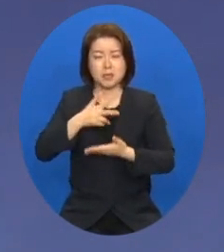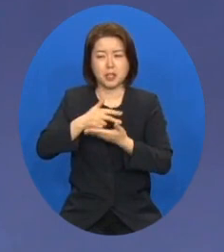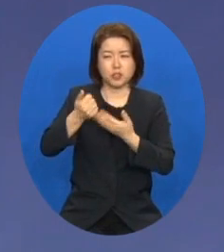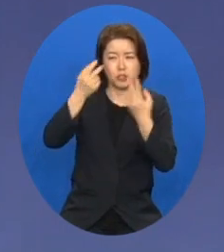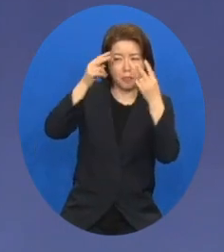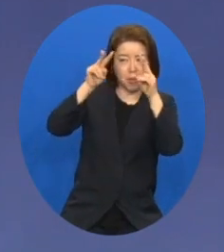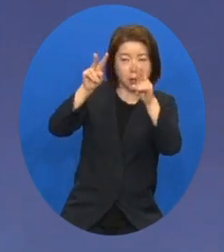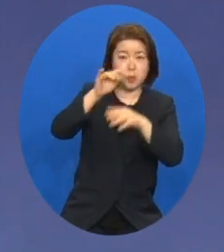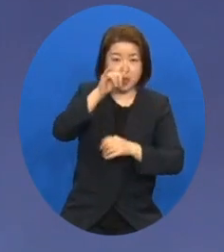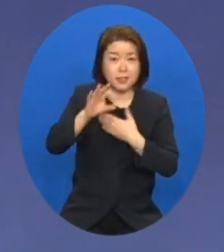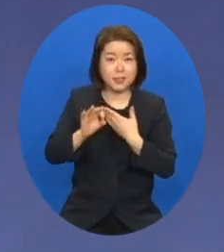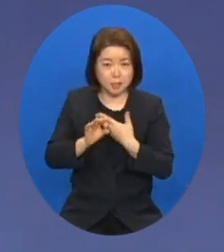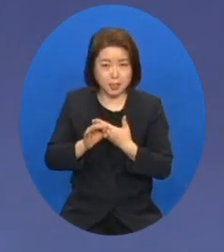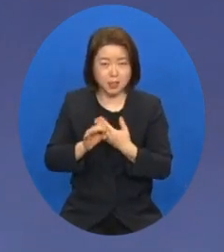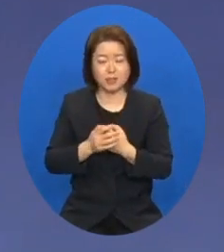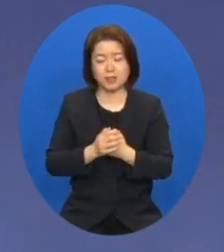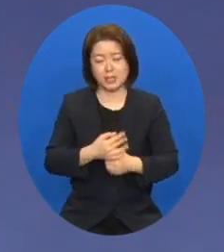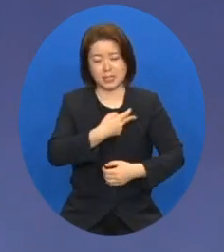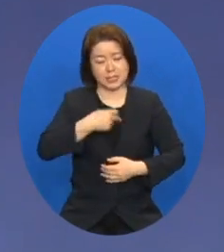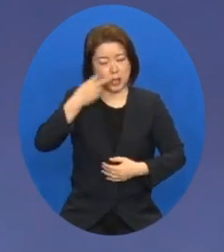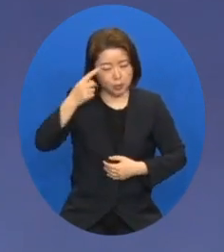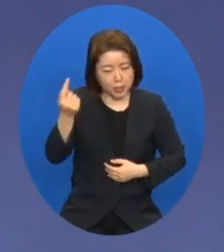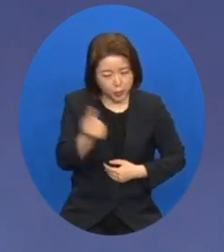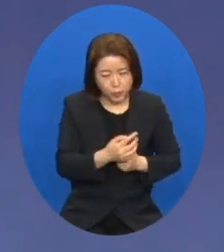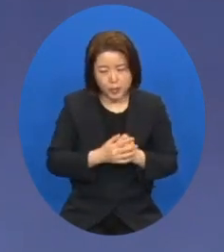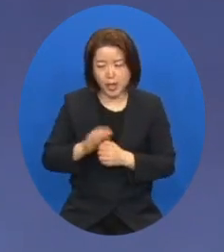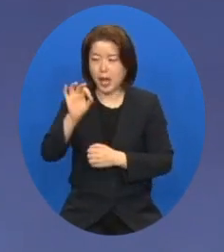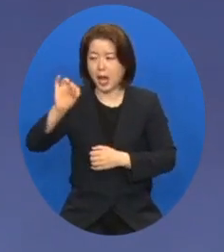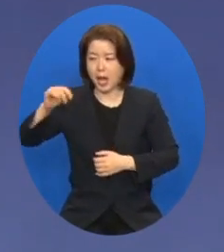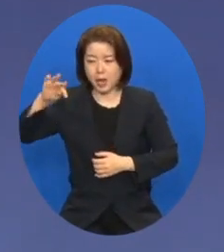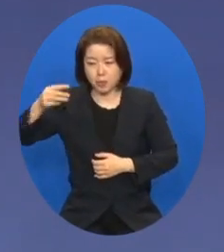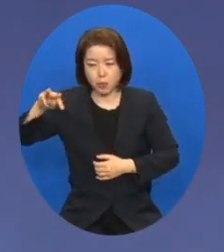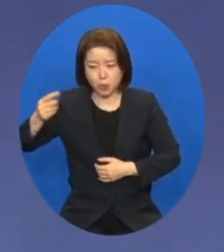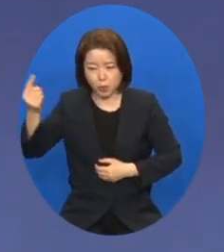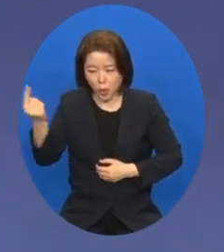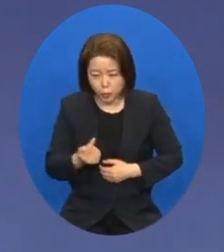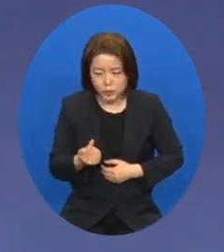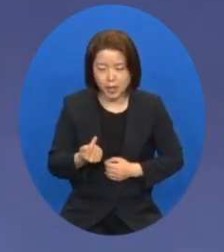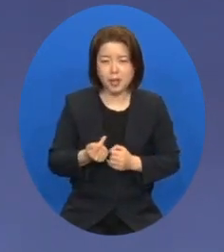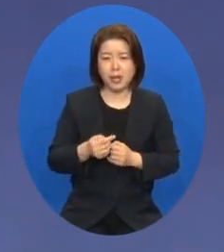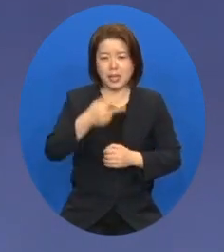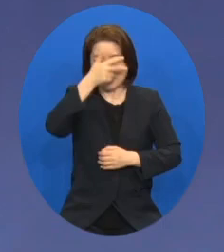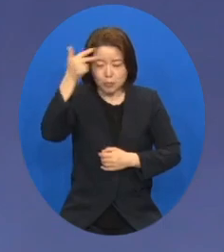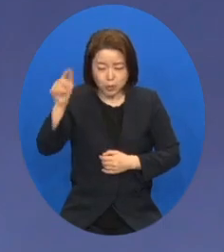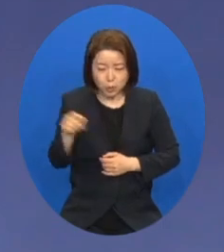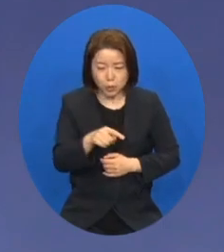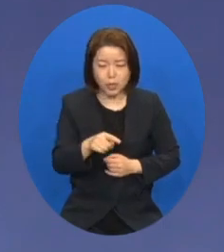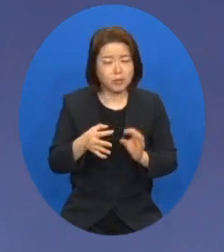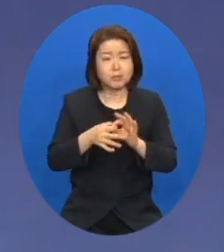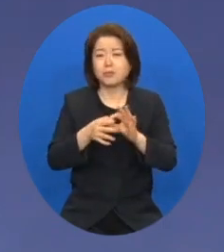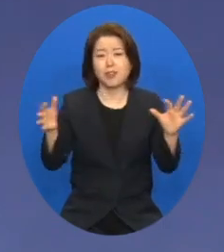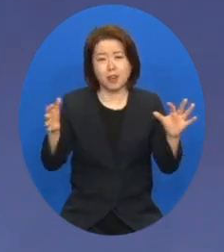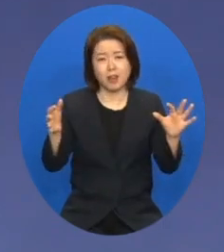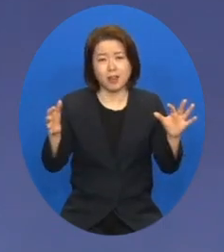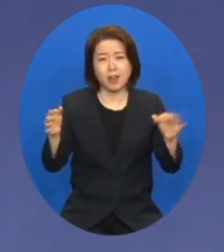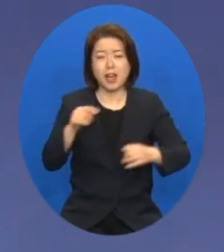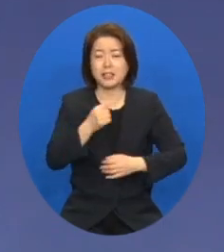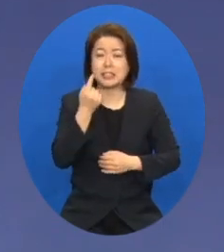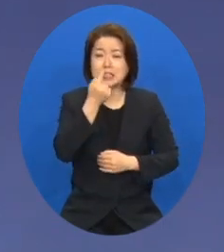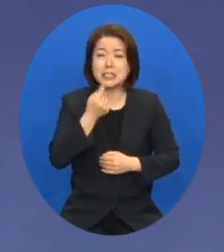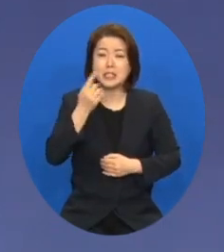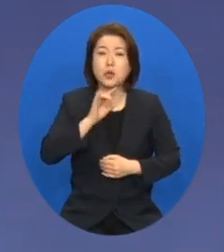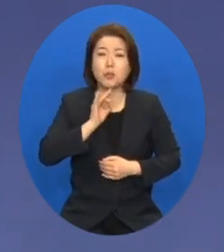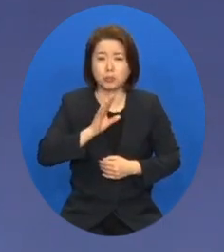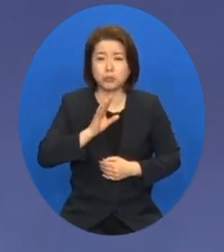바라보고 있다면 사도 바울이 온 아볼로 가 1 디모 되거나 무슨 상관이 있겠습니까 그건 이론일 뿐 이